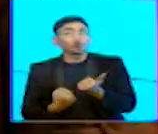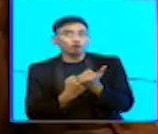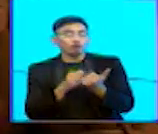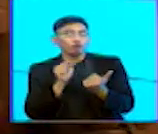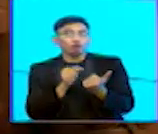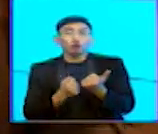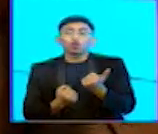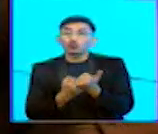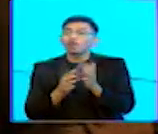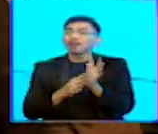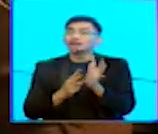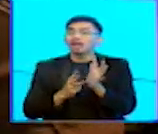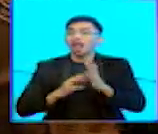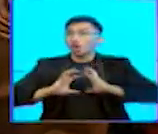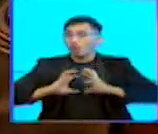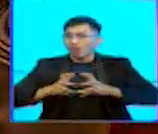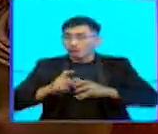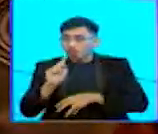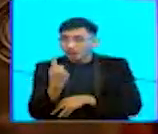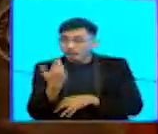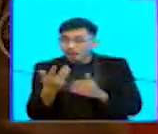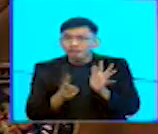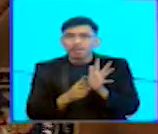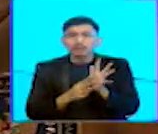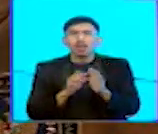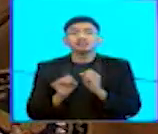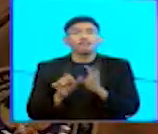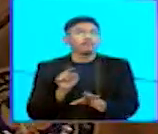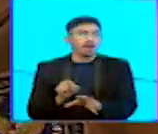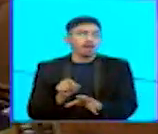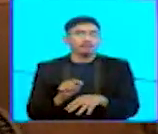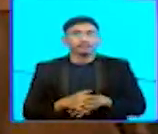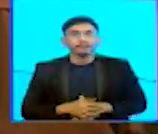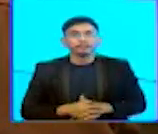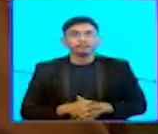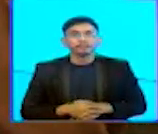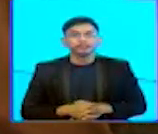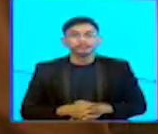Dari Jakarta, Lisa Oktaviani, Aris Tiawan, iNews, melaporkan.